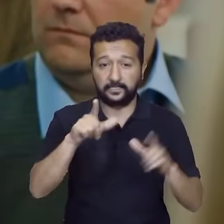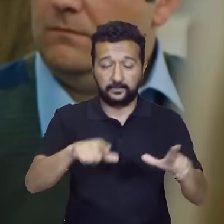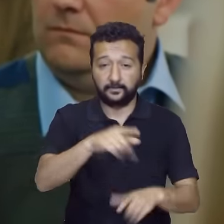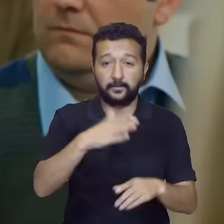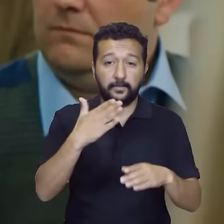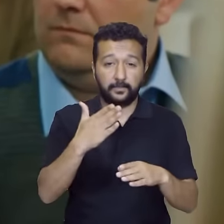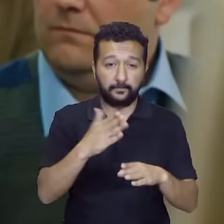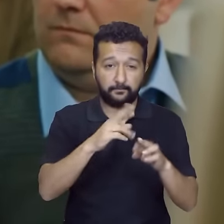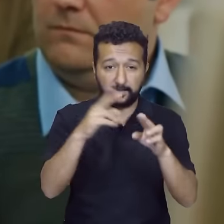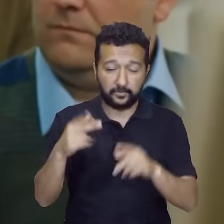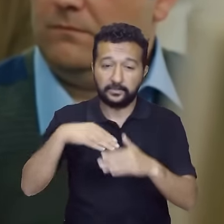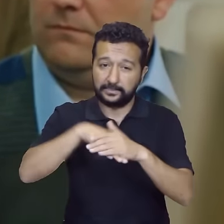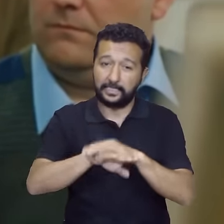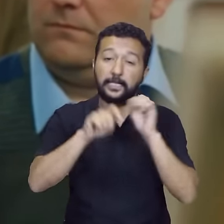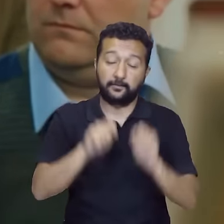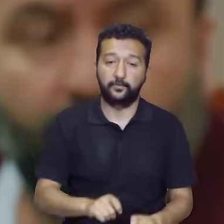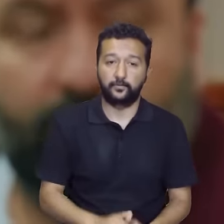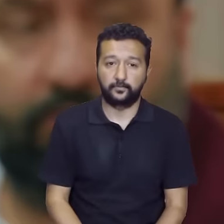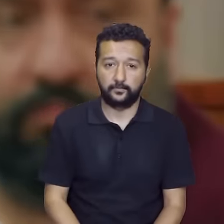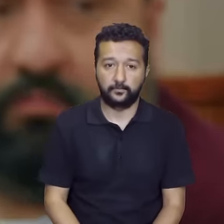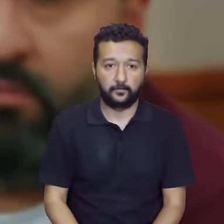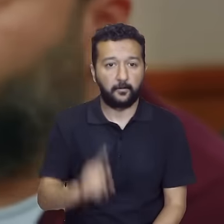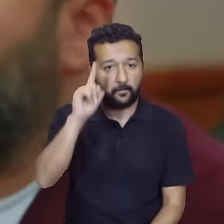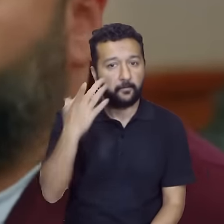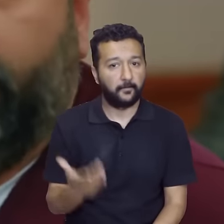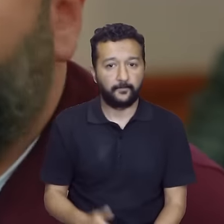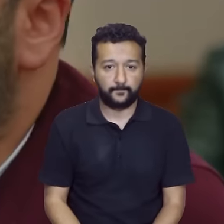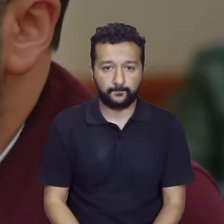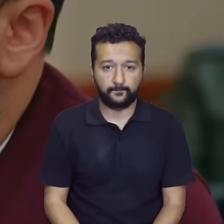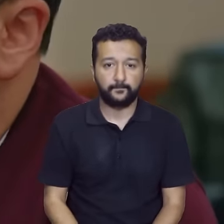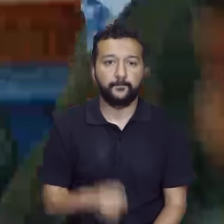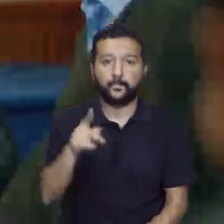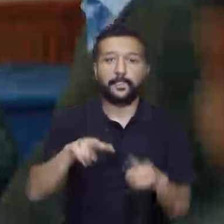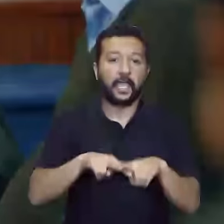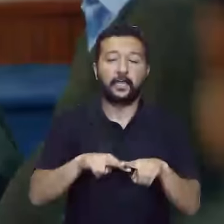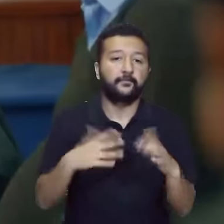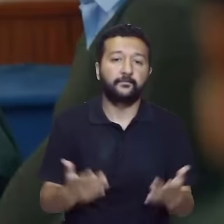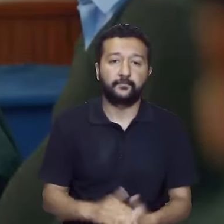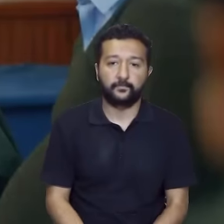tablonun parçalarını muhafaza ediyor arkadaşlar. Zeki ile Metin yaklaştı. Peki Arif?